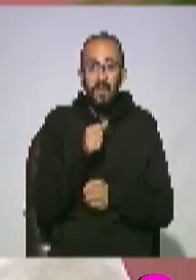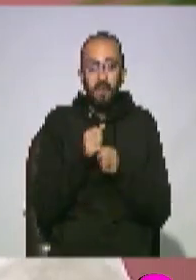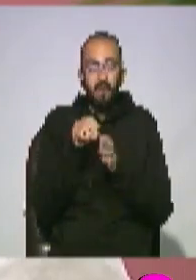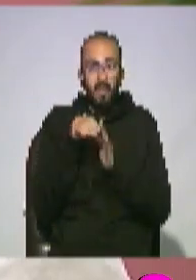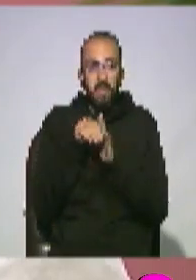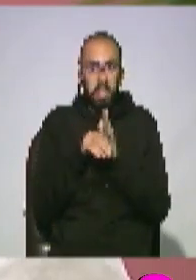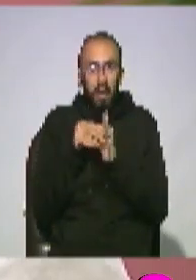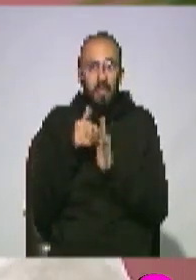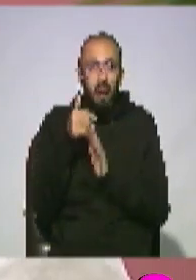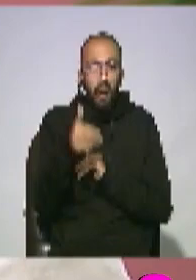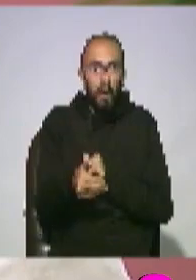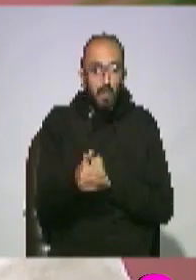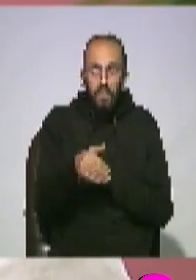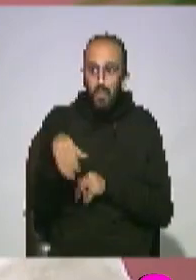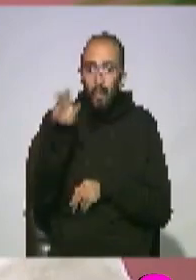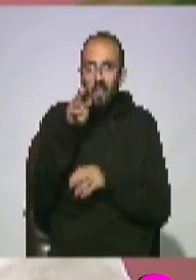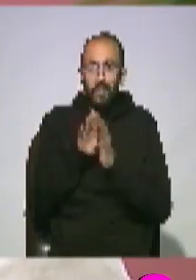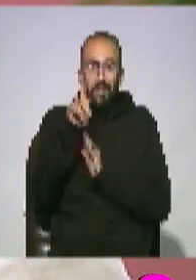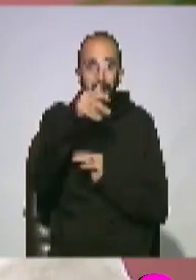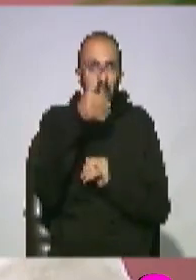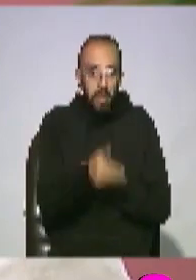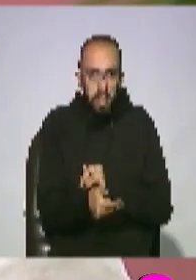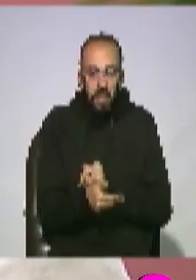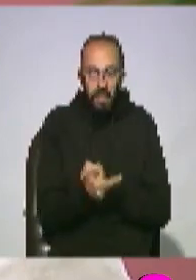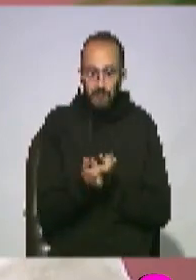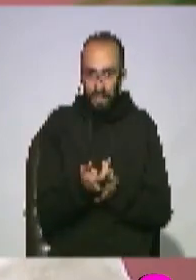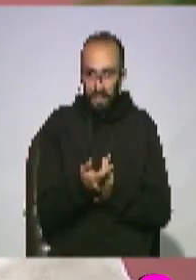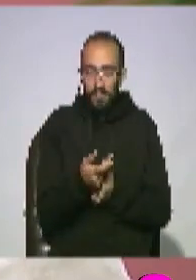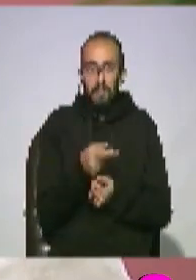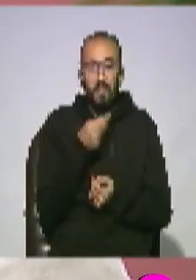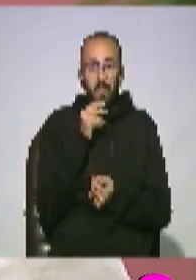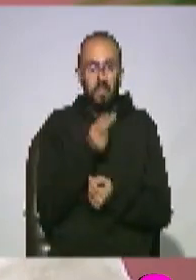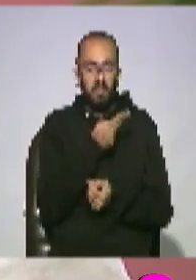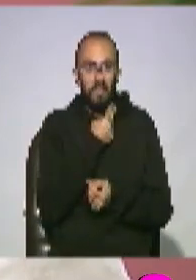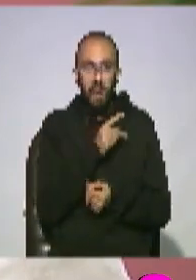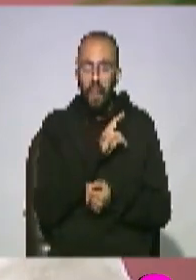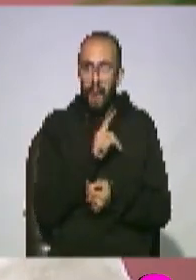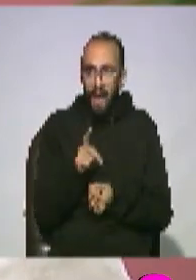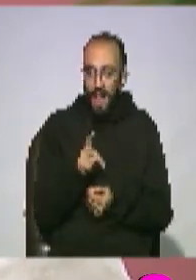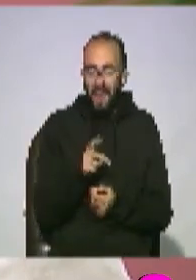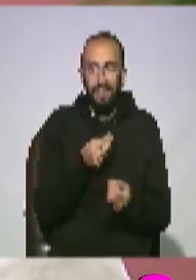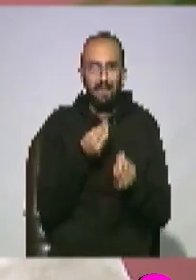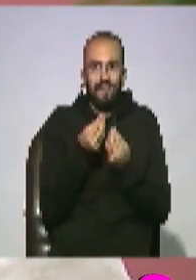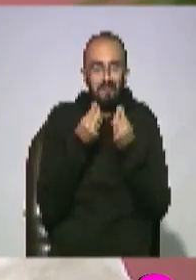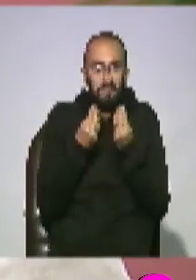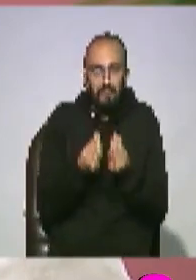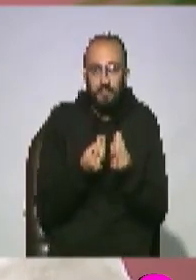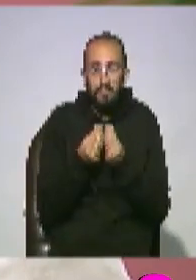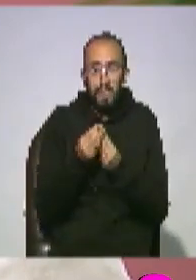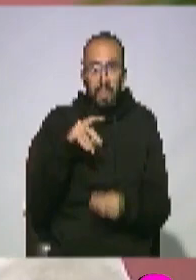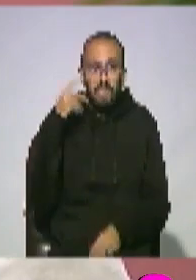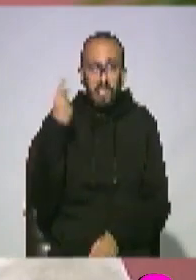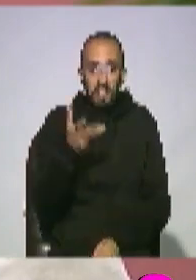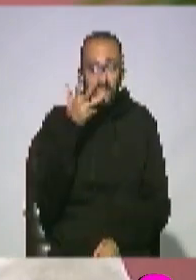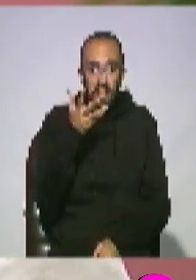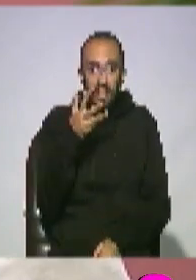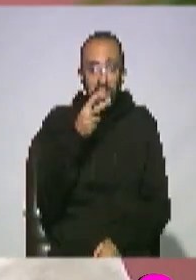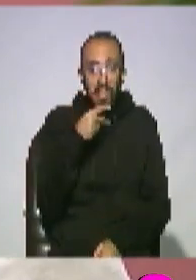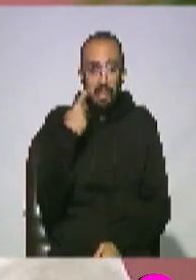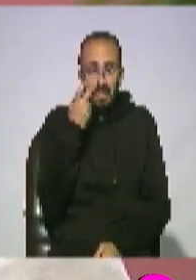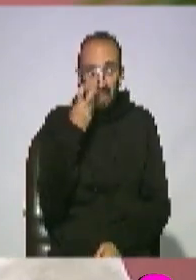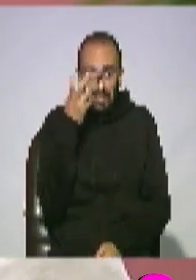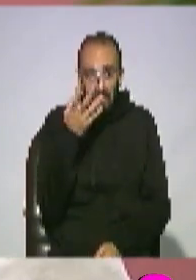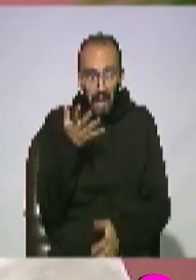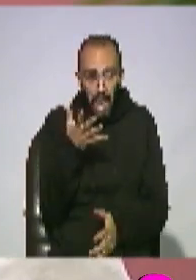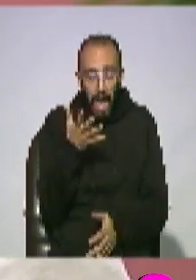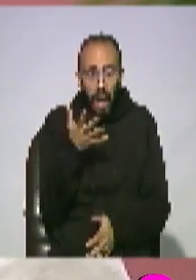دراسيا، ان الكذب على والدك والدتك غلط. لكن ممكن الاهل تعاقب تعاقب بالعنف اللفظي والبدني،